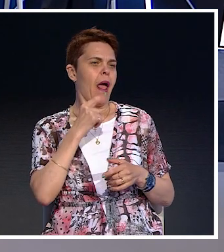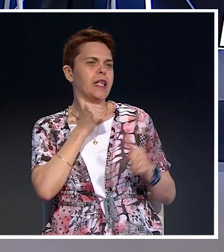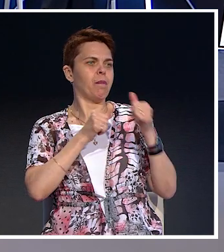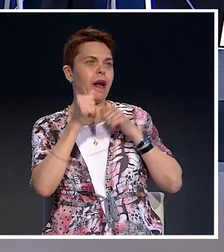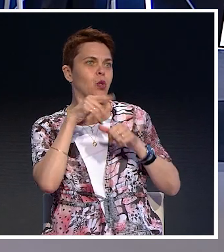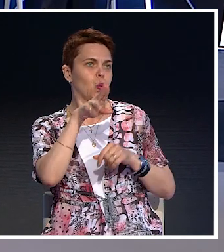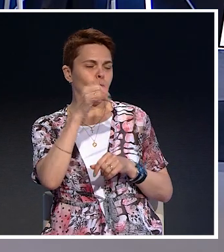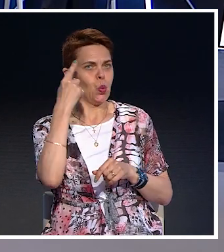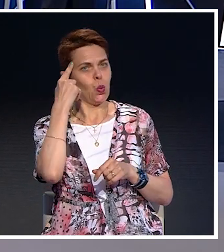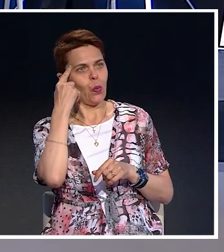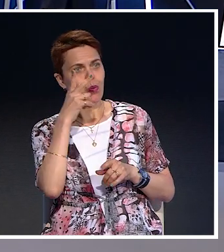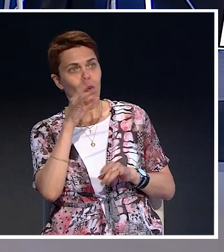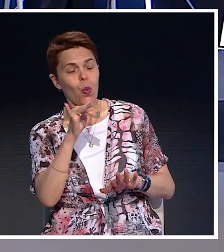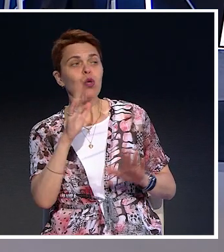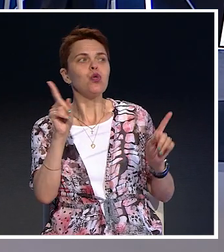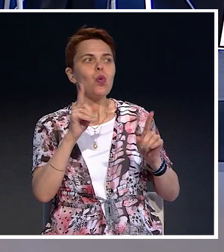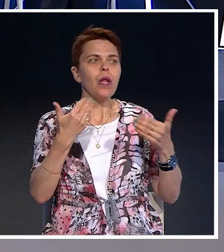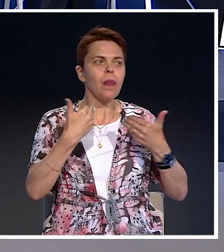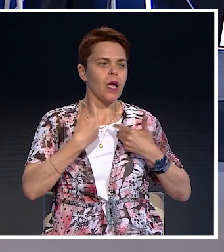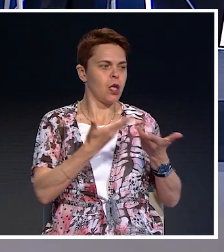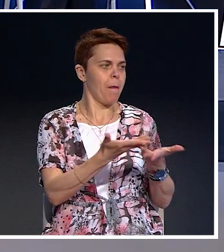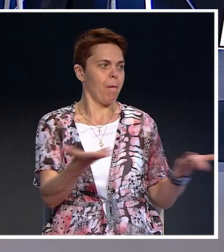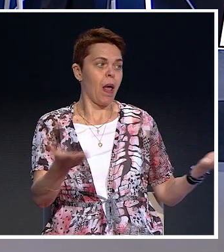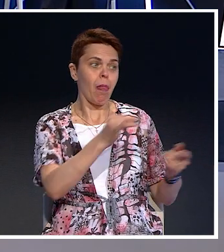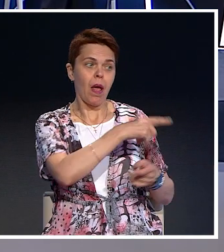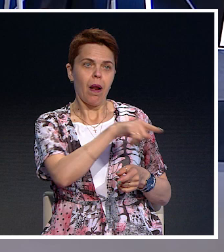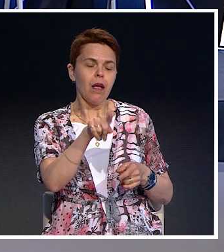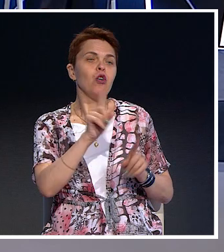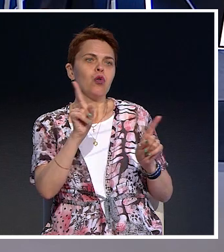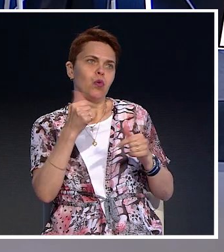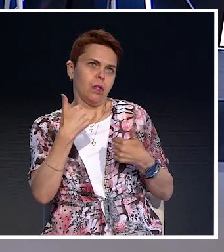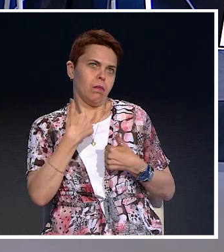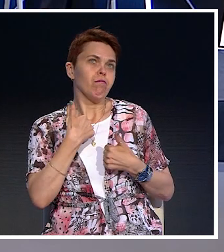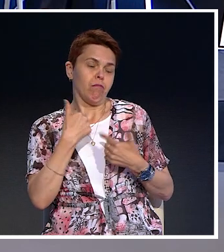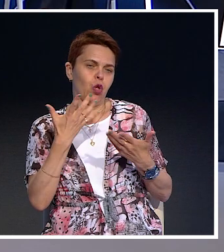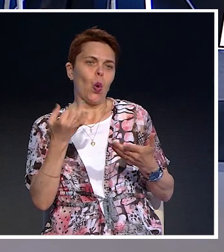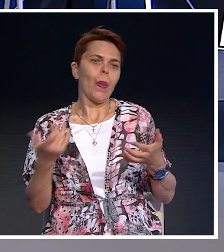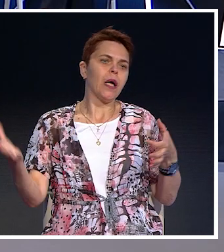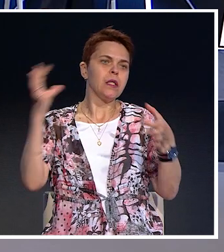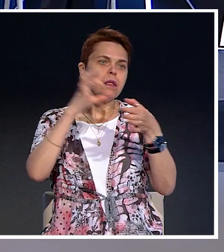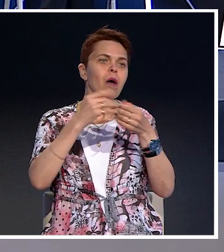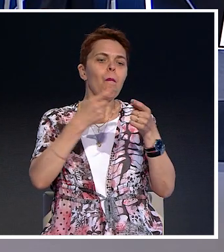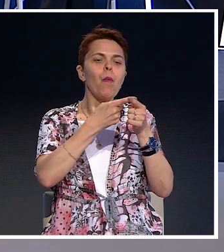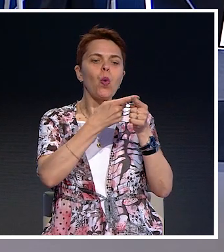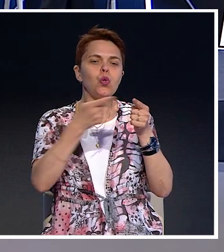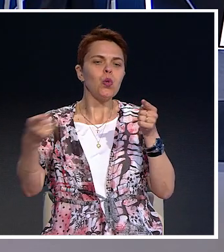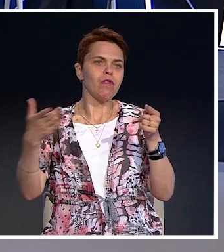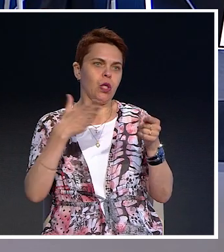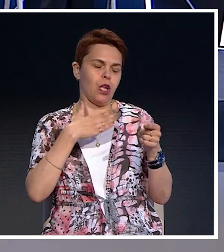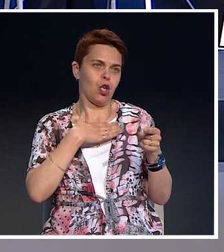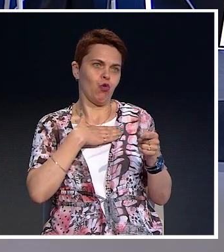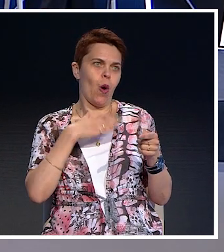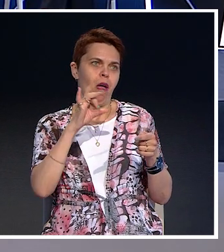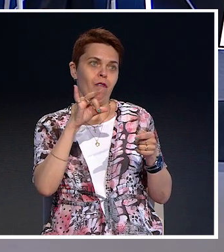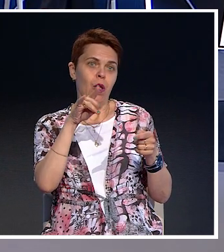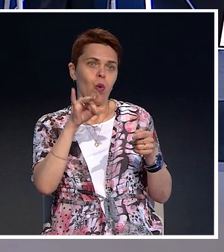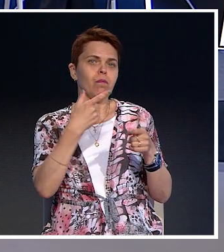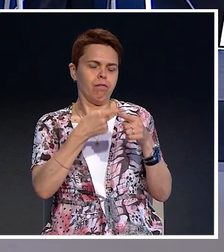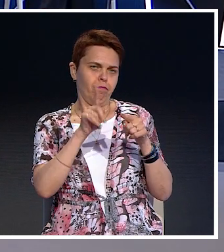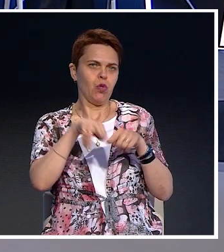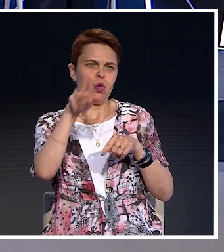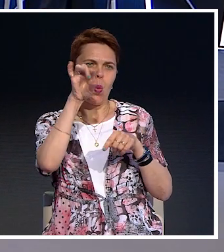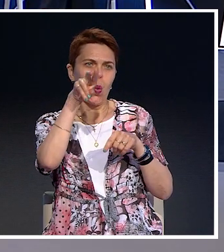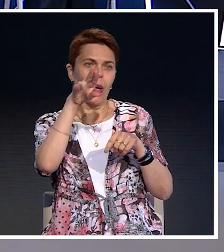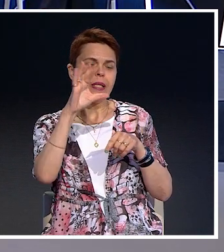її враженнями від того, що відбувається на нашій панелі. А ще ми сподіваємося, що до нас впродовж нашого ефіру долучиться Доріс